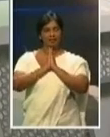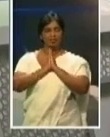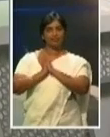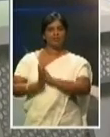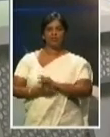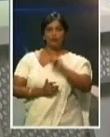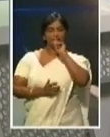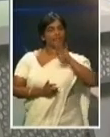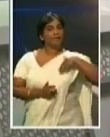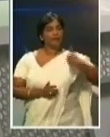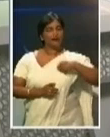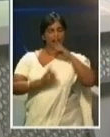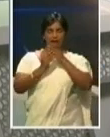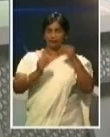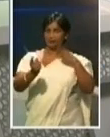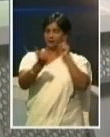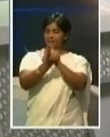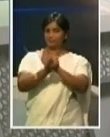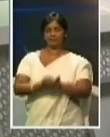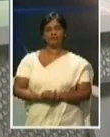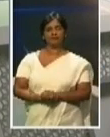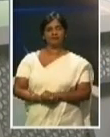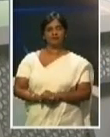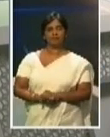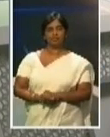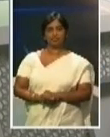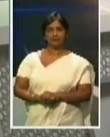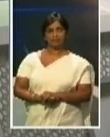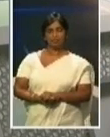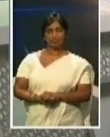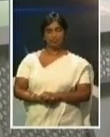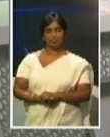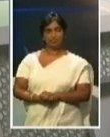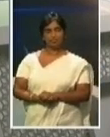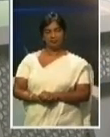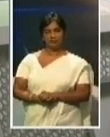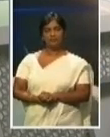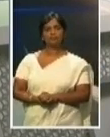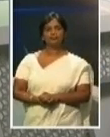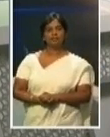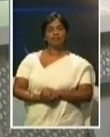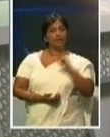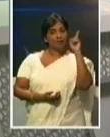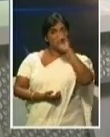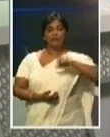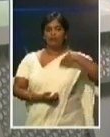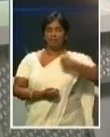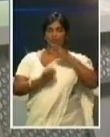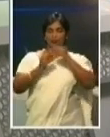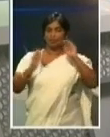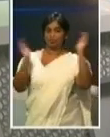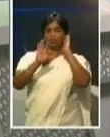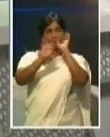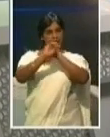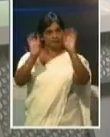අයිබෝවන් ඔබ රූපහණි ප්‍රධාන තොරතුරු ප්‍රකාශය සමගින් මම දිස්නා යමුනා කුමාරී මම අමිල ජයසේකර මුලින්ම ප්‍රධාන ප්‍රවෘත්ති විශේෂ